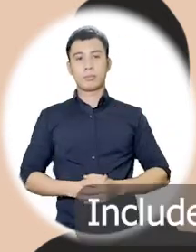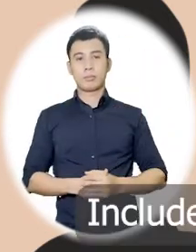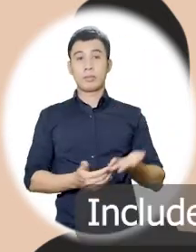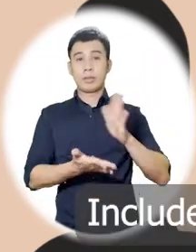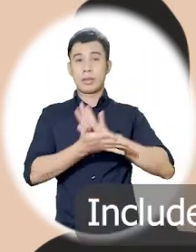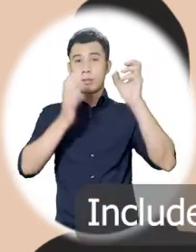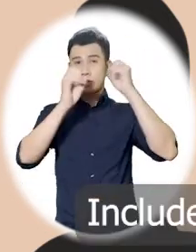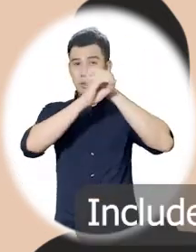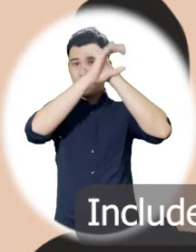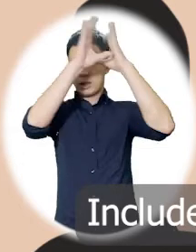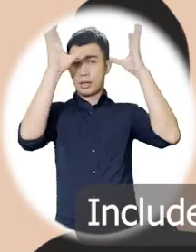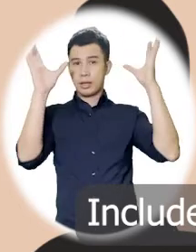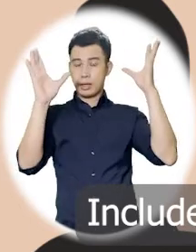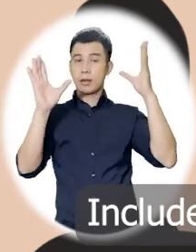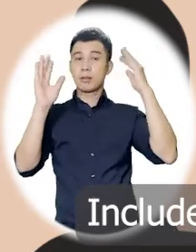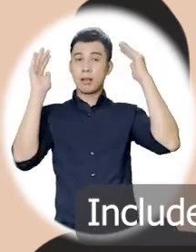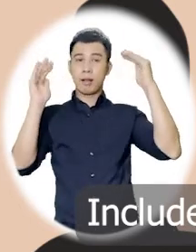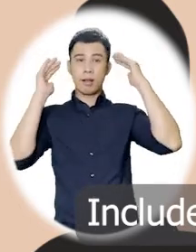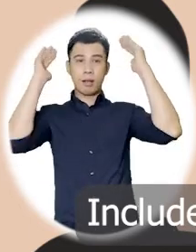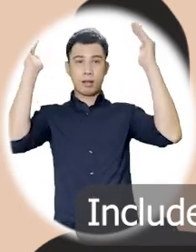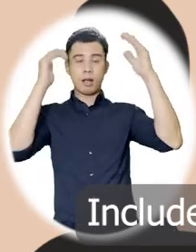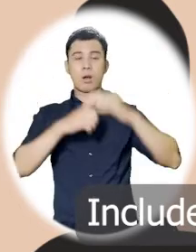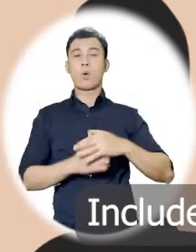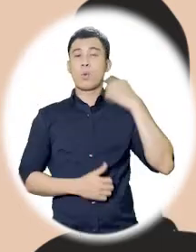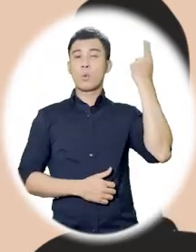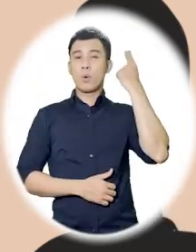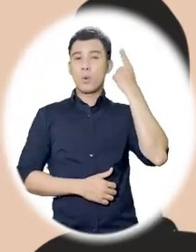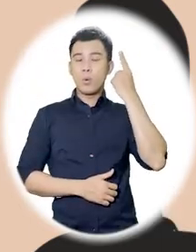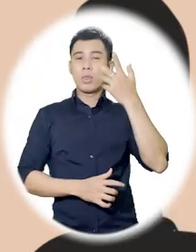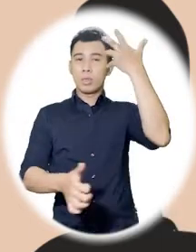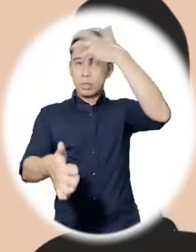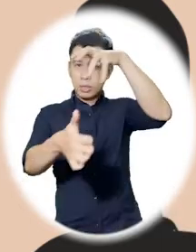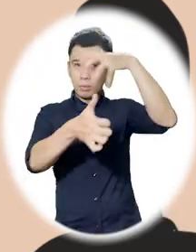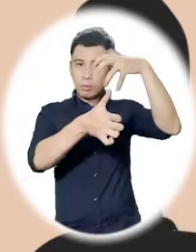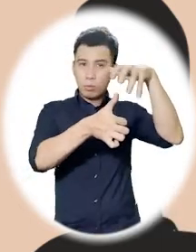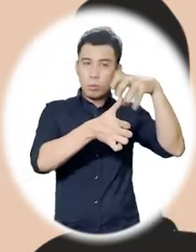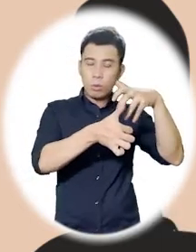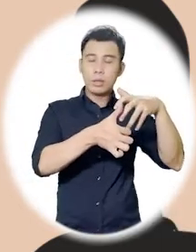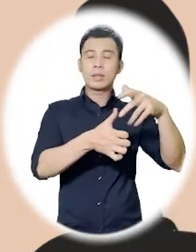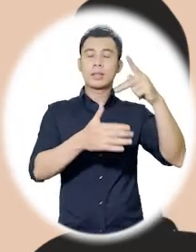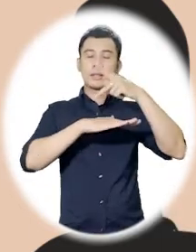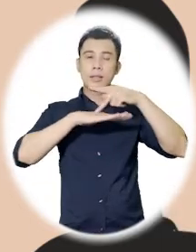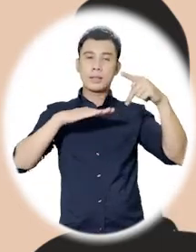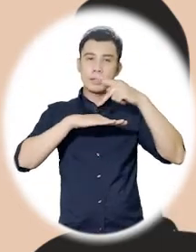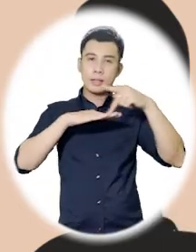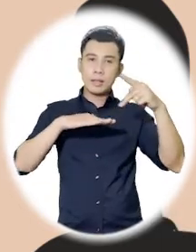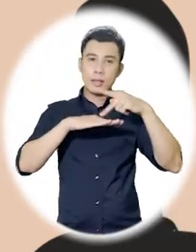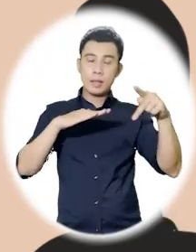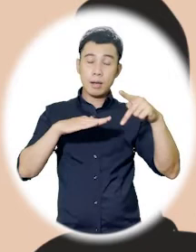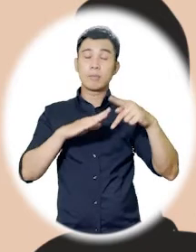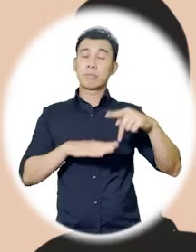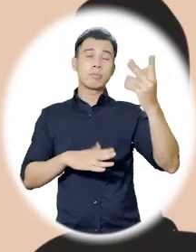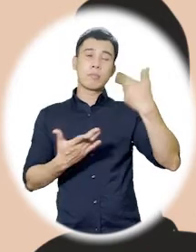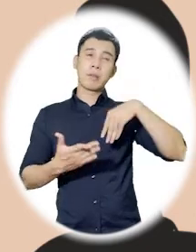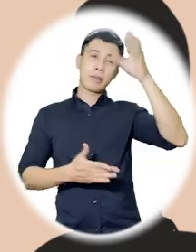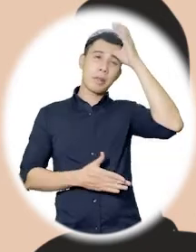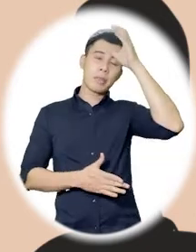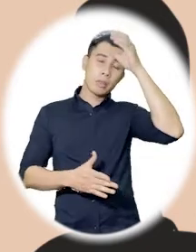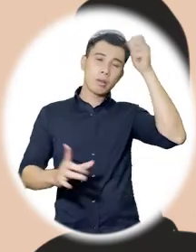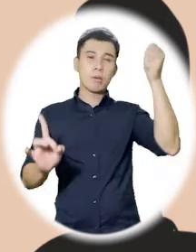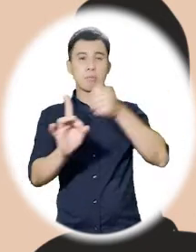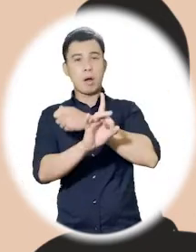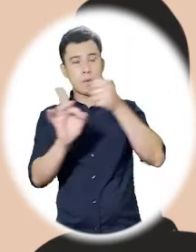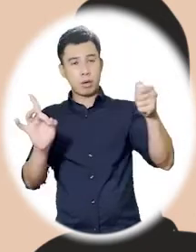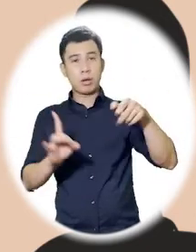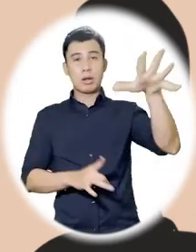hợp tăng cường năng lực về điều phối với các sáng kiến tăng cường năng lực khác, đồng thời thường xuyên và liên tục tập huấn về kỹ thuật điều phối hiệu quả dựa trên